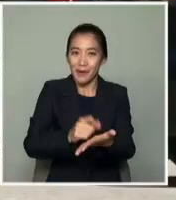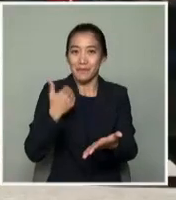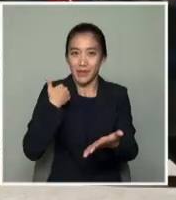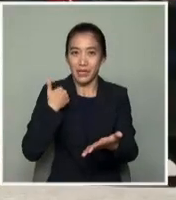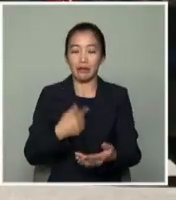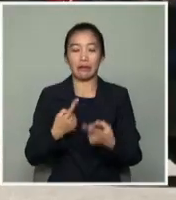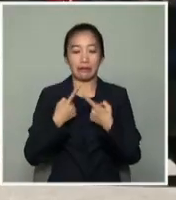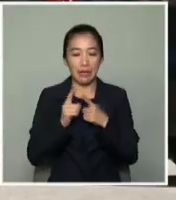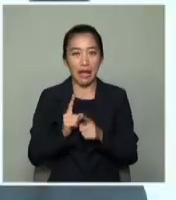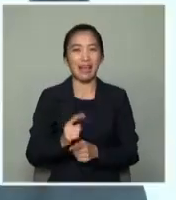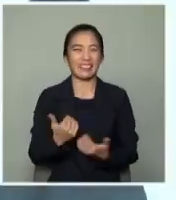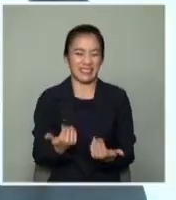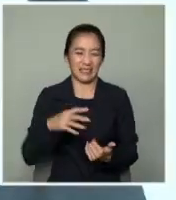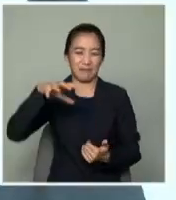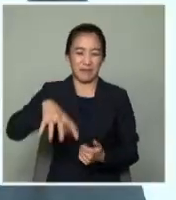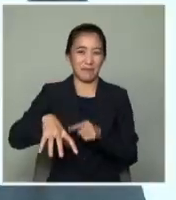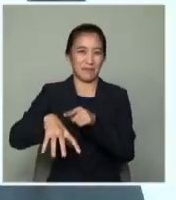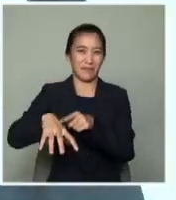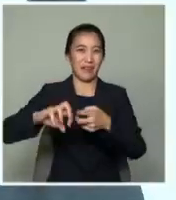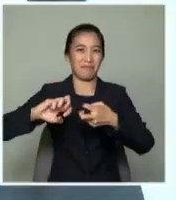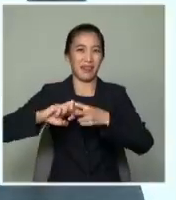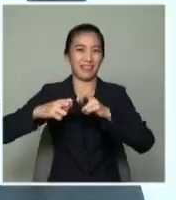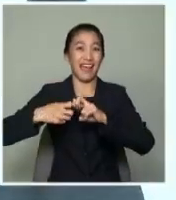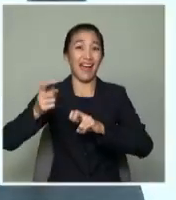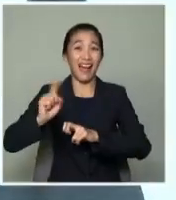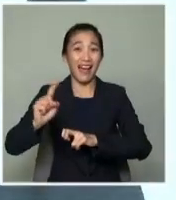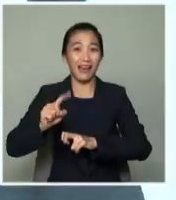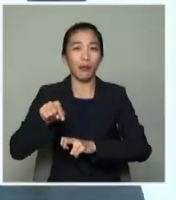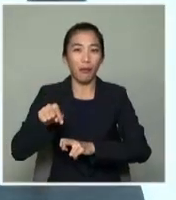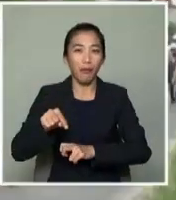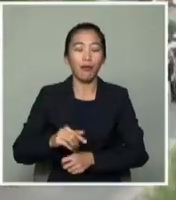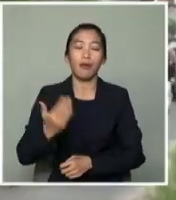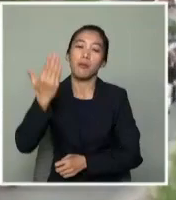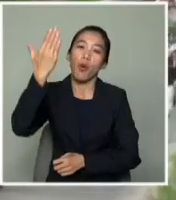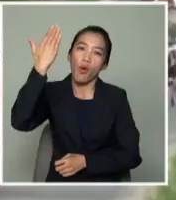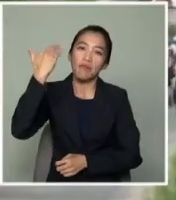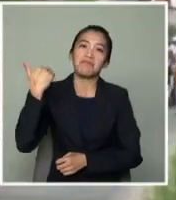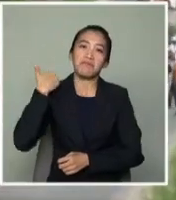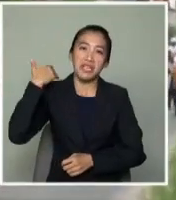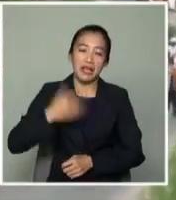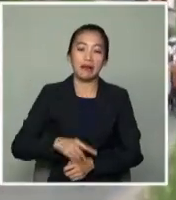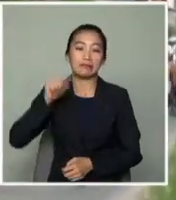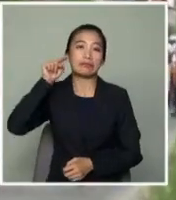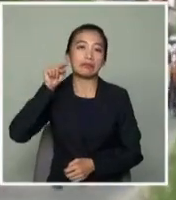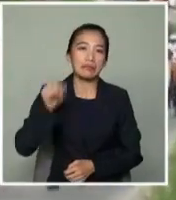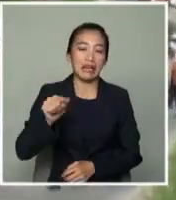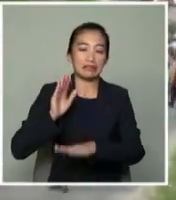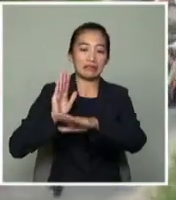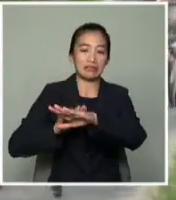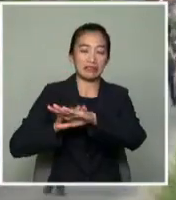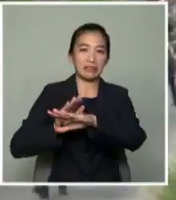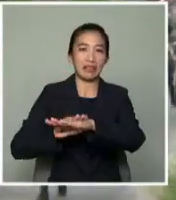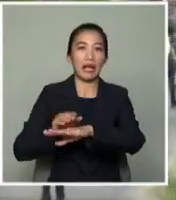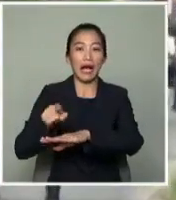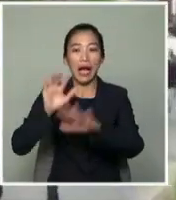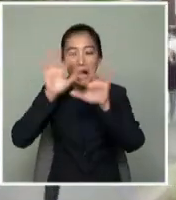ที่มีปัญหานี้ค่ะคุณผู้ชมคะฟังให้ดีนะเขาเคยถูกออกคำเตือนเพราะไม่ปฏิบัติตามกฎดังกล่าว